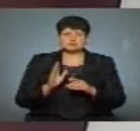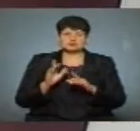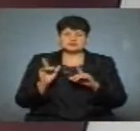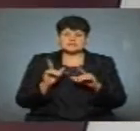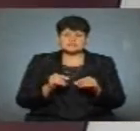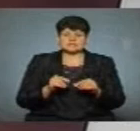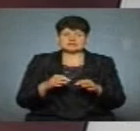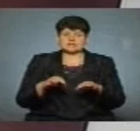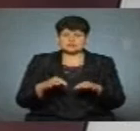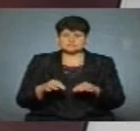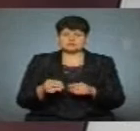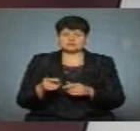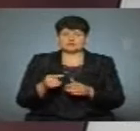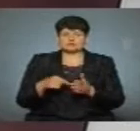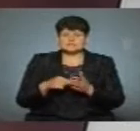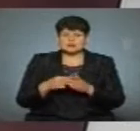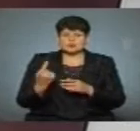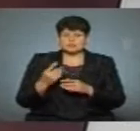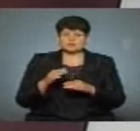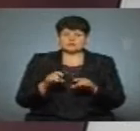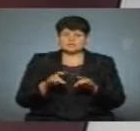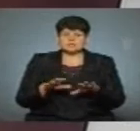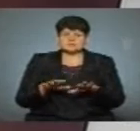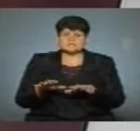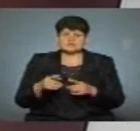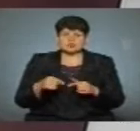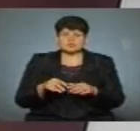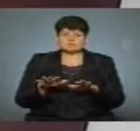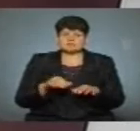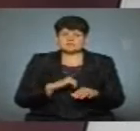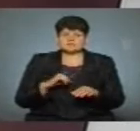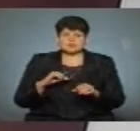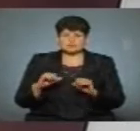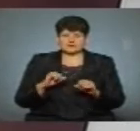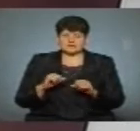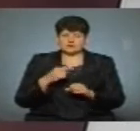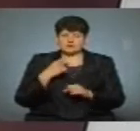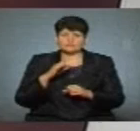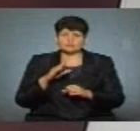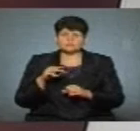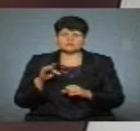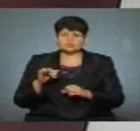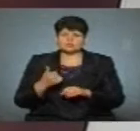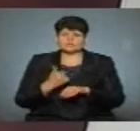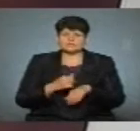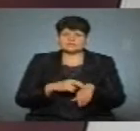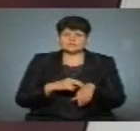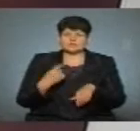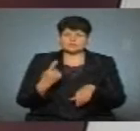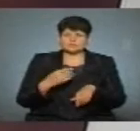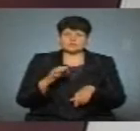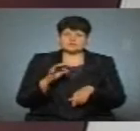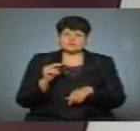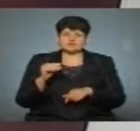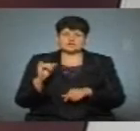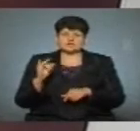громадський транспорт у містах області, вирішуватимуть місцеві органи самоврядування, каже Володимир Труш. Головна санітарна лікарка області Оксана